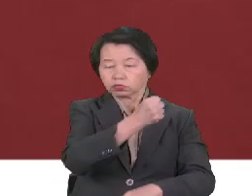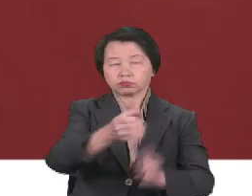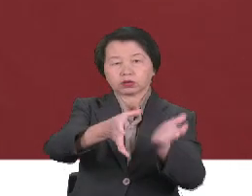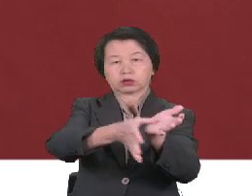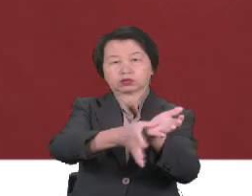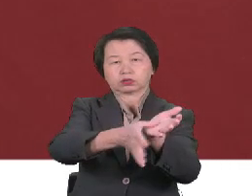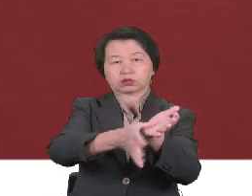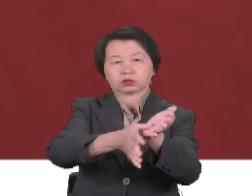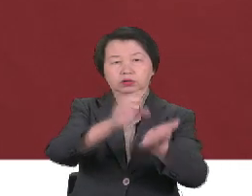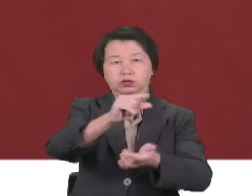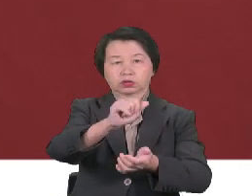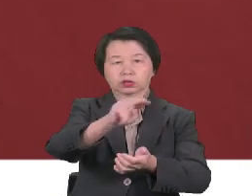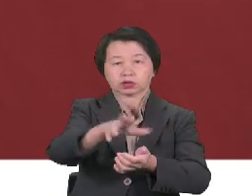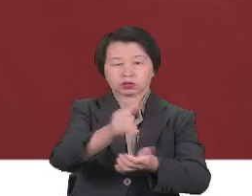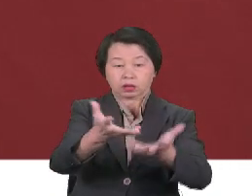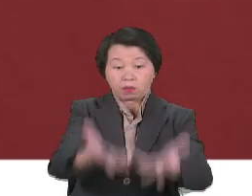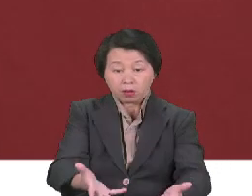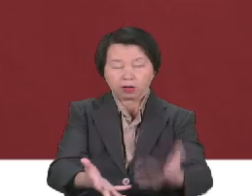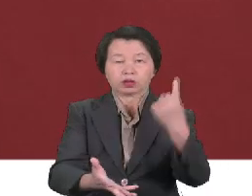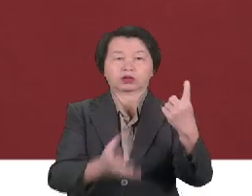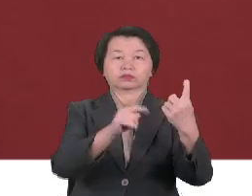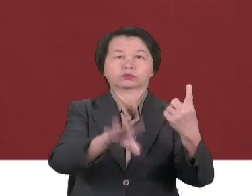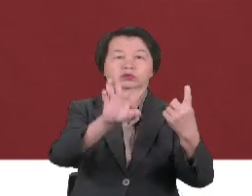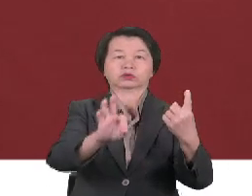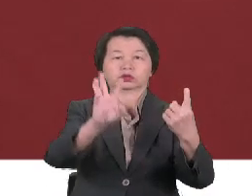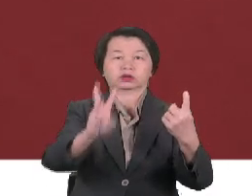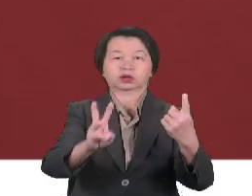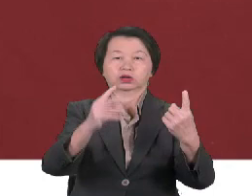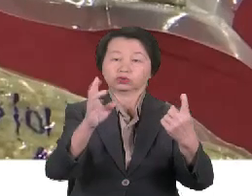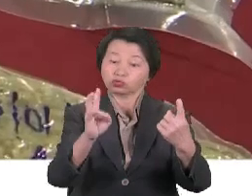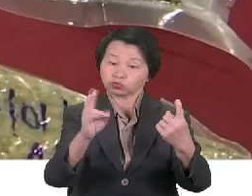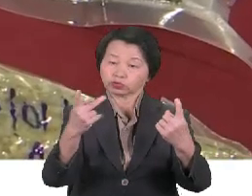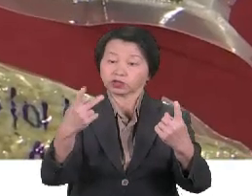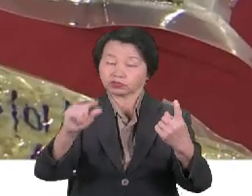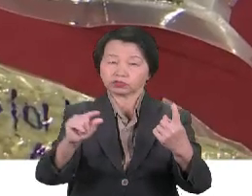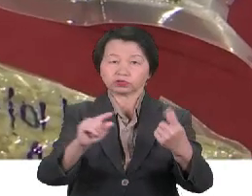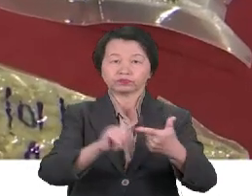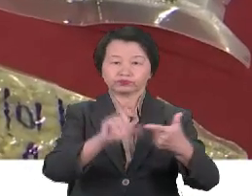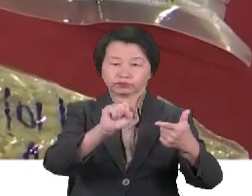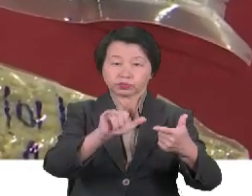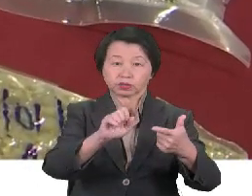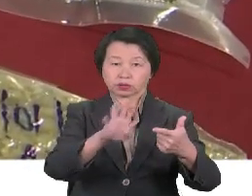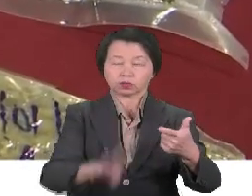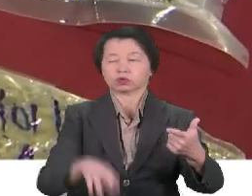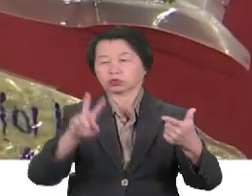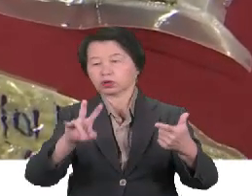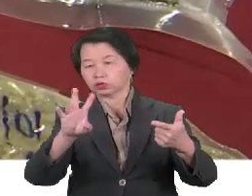dadah jenis ganja seberat 1.967 kg syabu